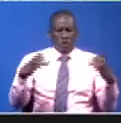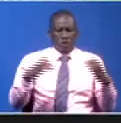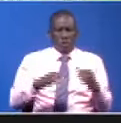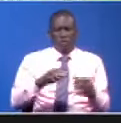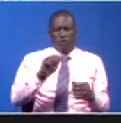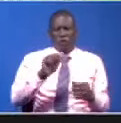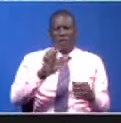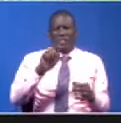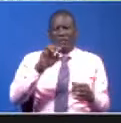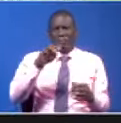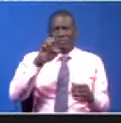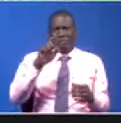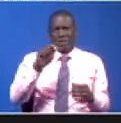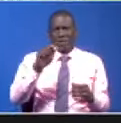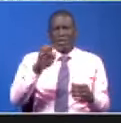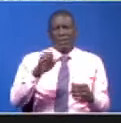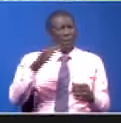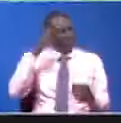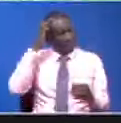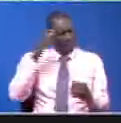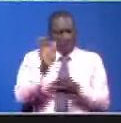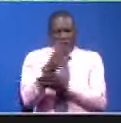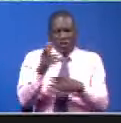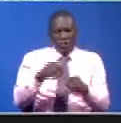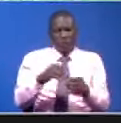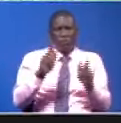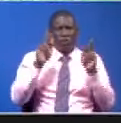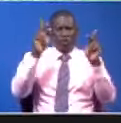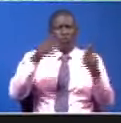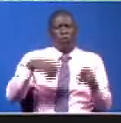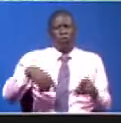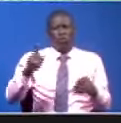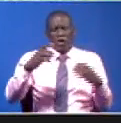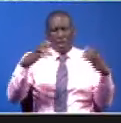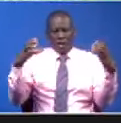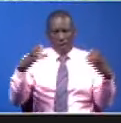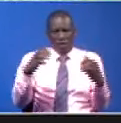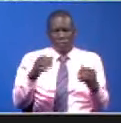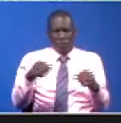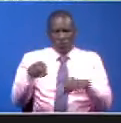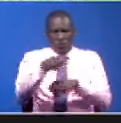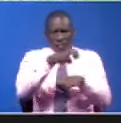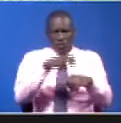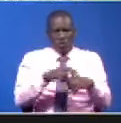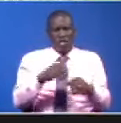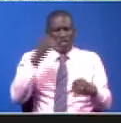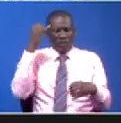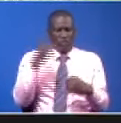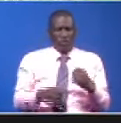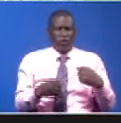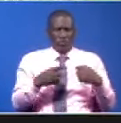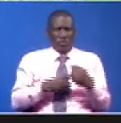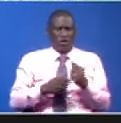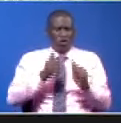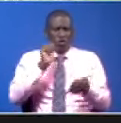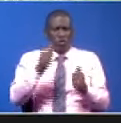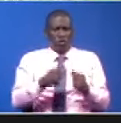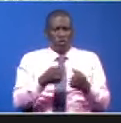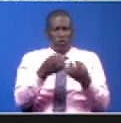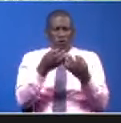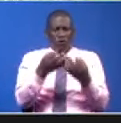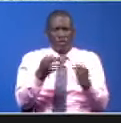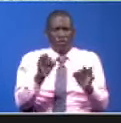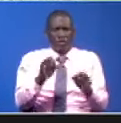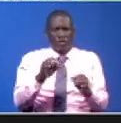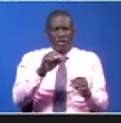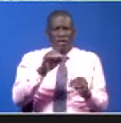Ultimate Blackfish kutoka Kisumu ilinyakua taji la ubingwa vilabu vya kitaifa katika fainali ya makala ya sita mashindano ya frisbee